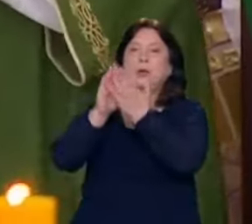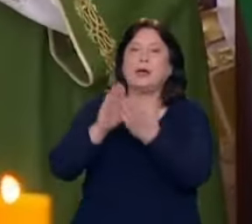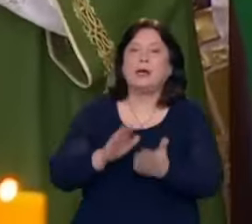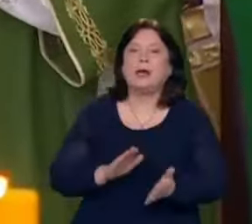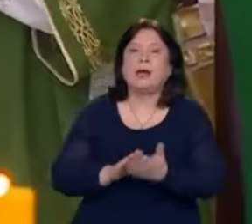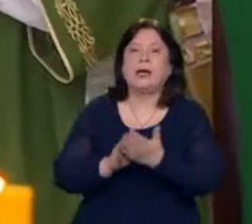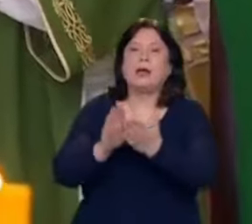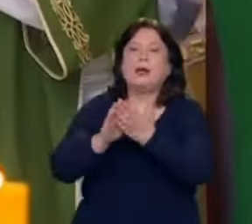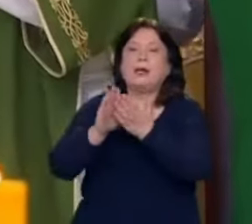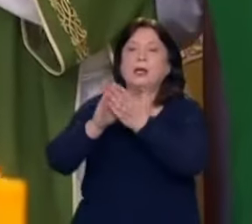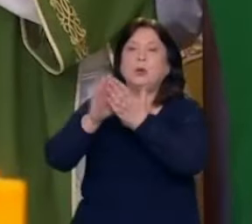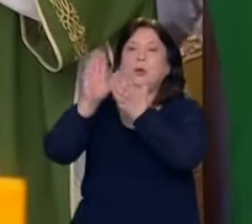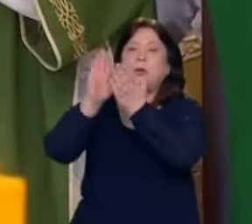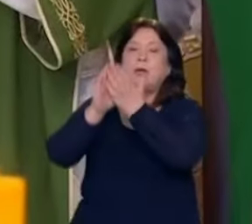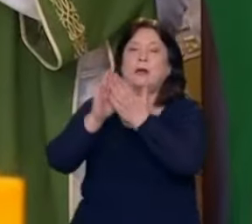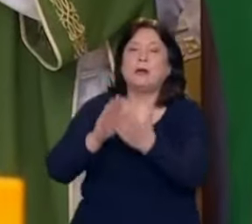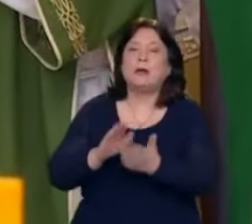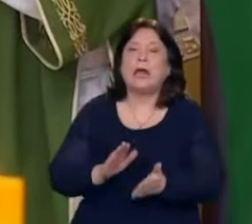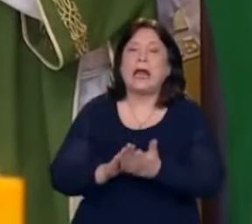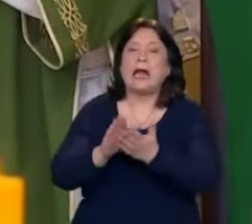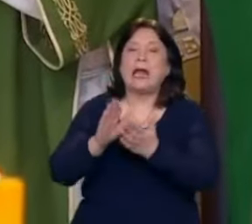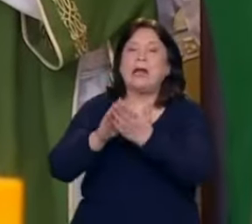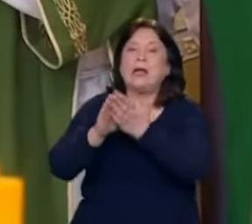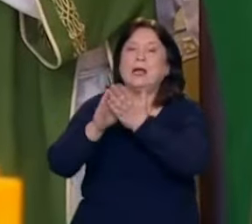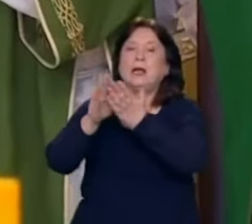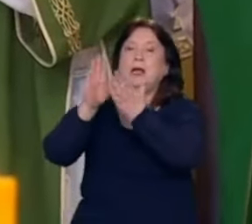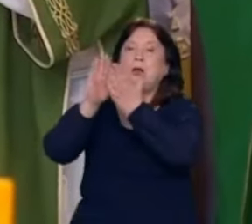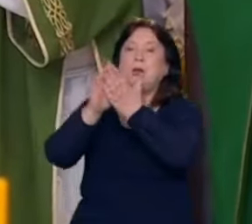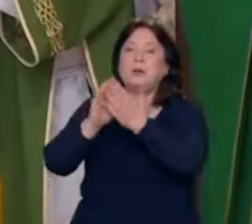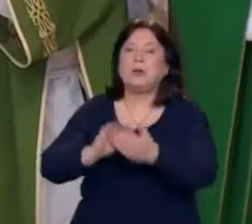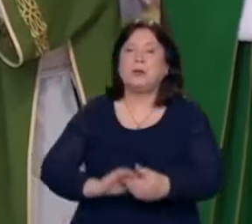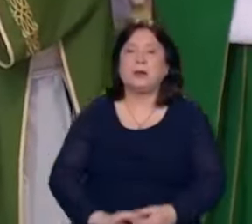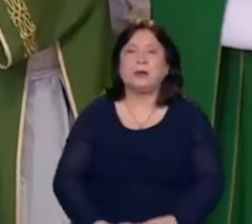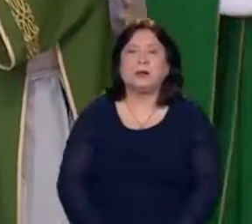Alleluja Alleluja Alleluja